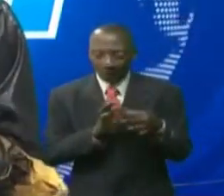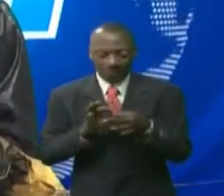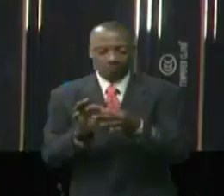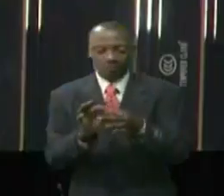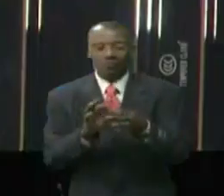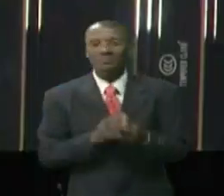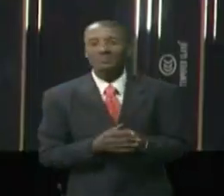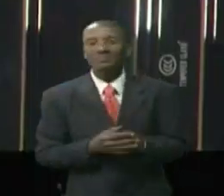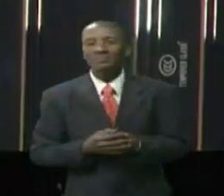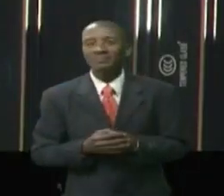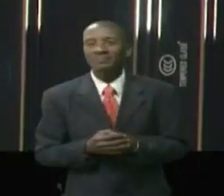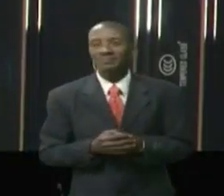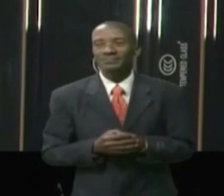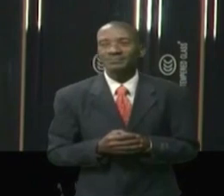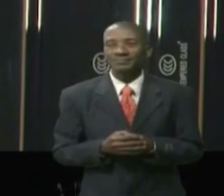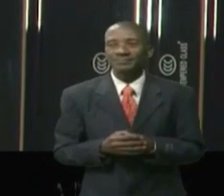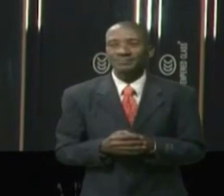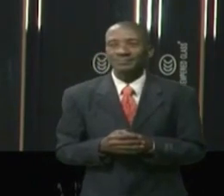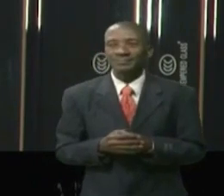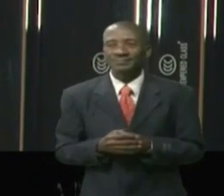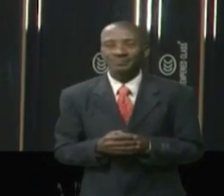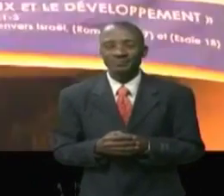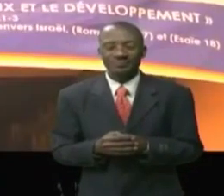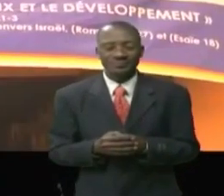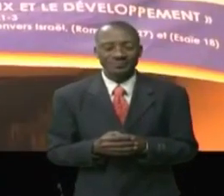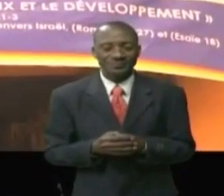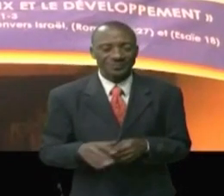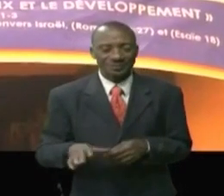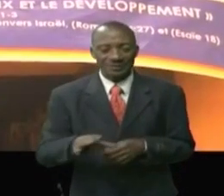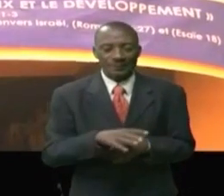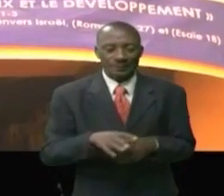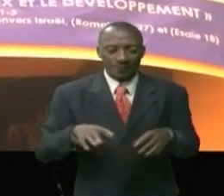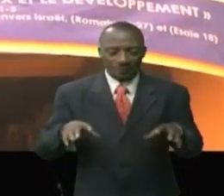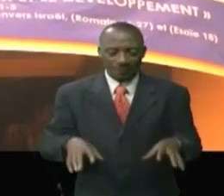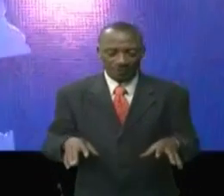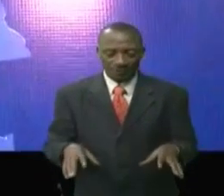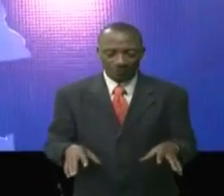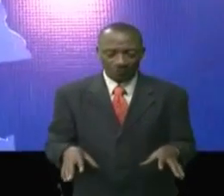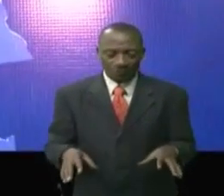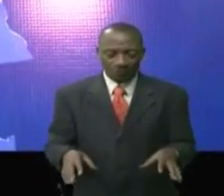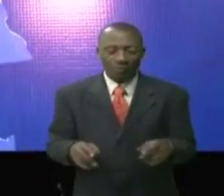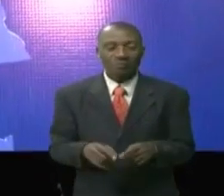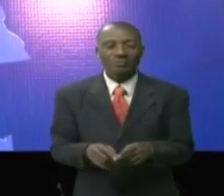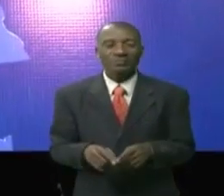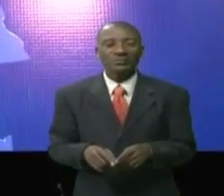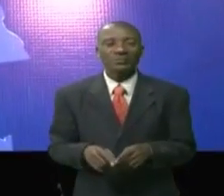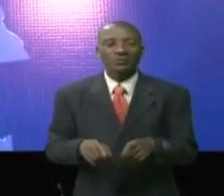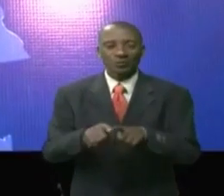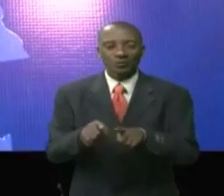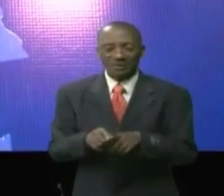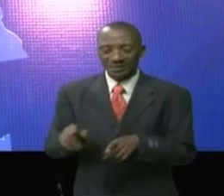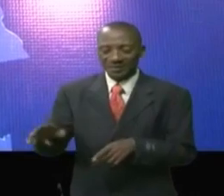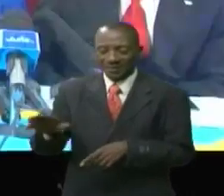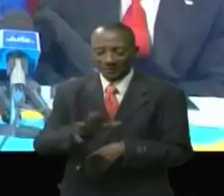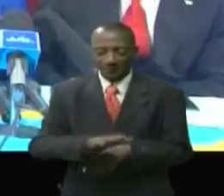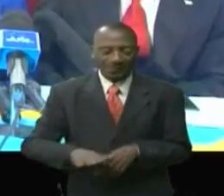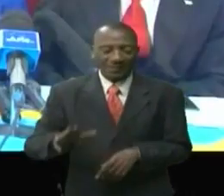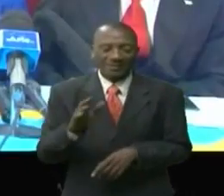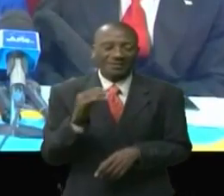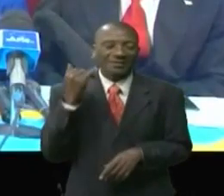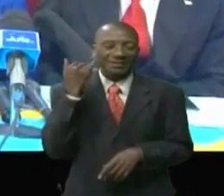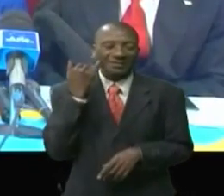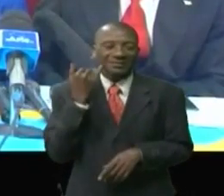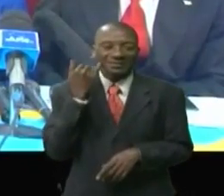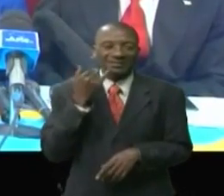plus il y a peu la République démocratique du Congo recevait un diplomate israélien sur son sol un séjour dans la capitale